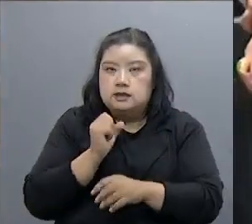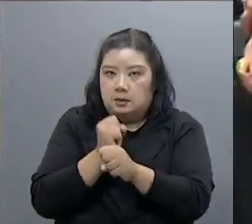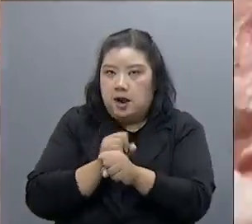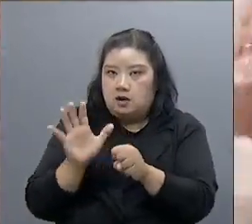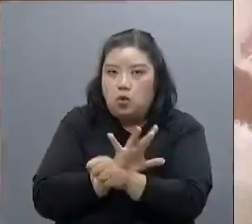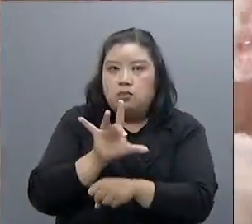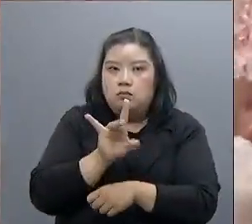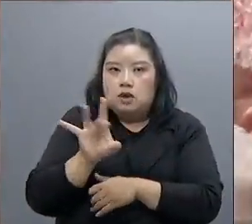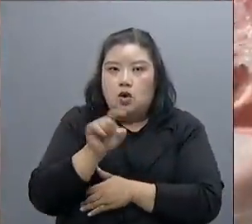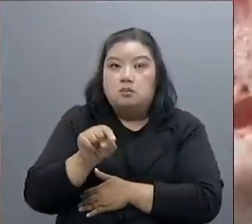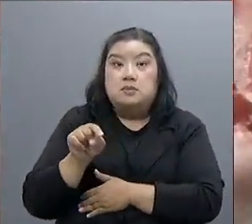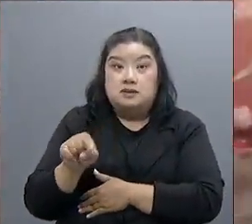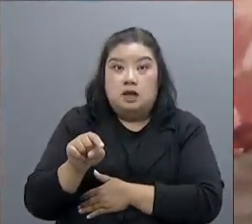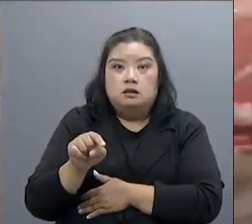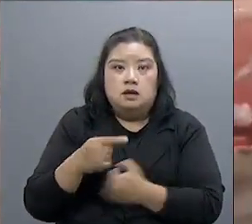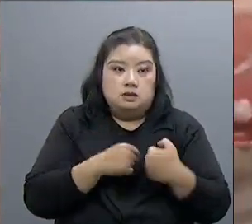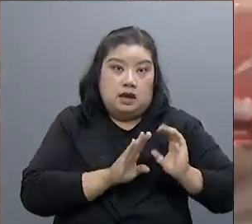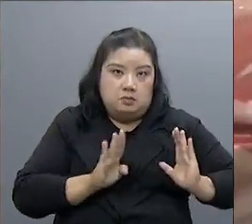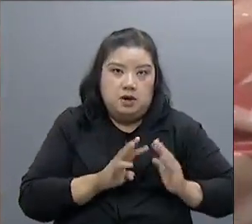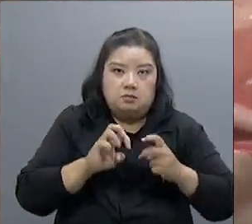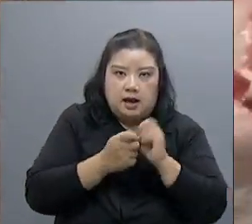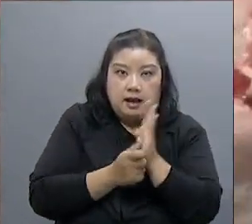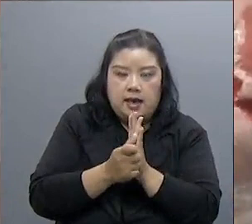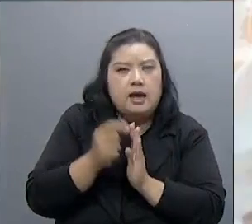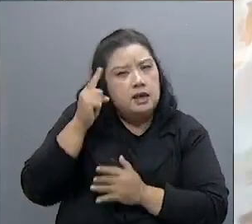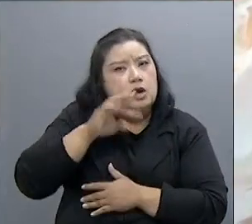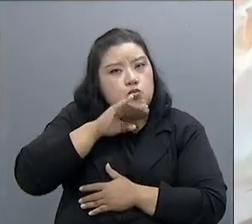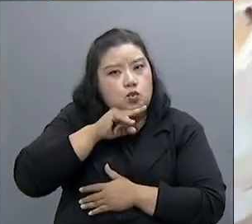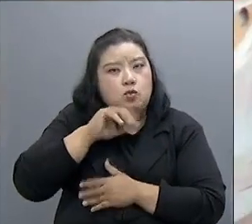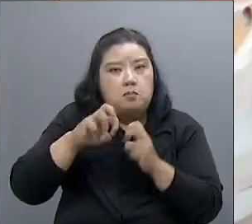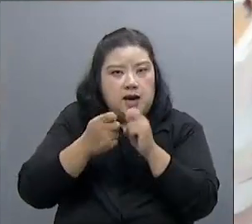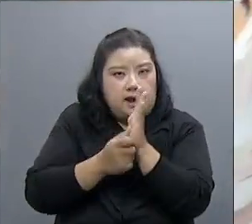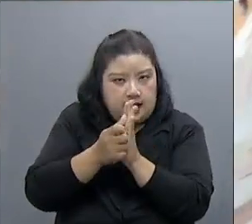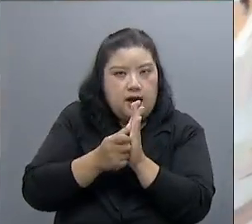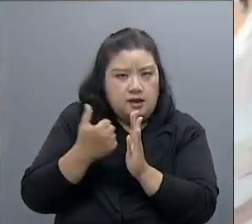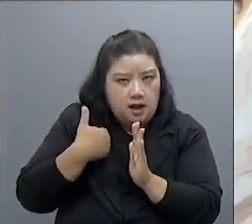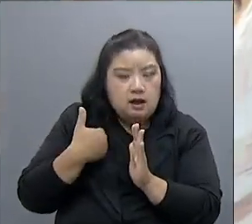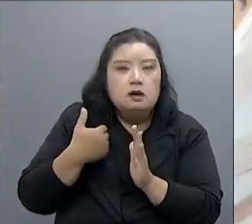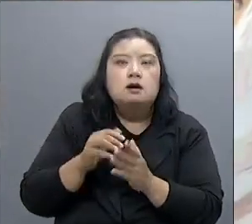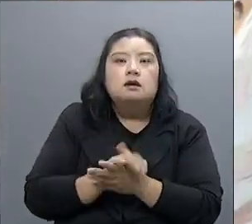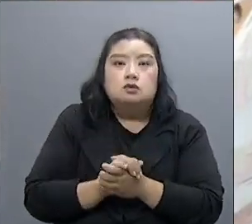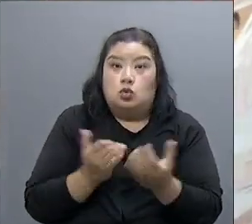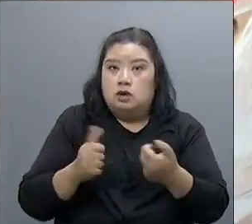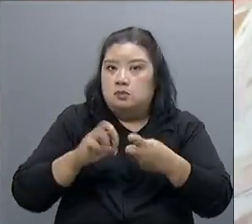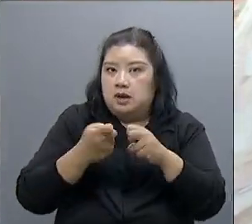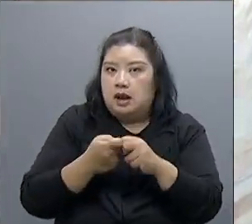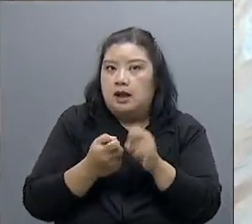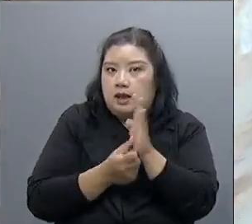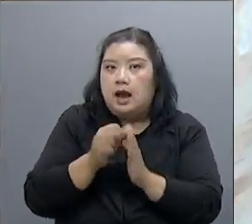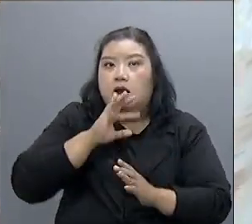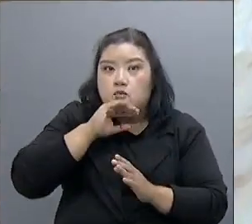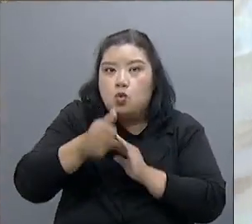ริงใจนะครับเชื่อว่าปัญหาหมูเถื่อนจะแก้ไขปัญหาได้อย่างแน่นอนครับทั้งนี้หนึ่งในแนวทางที่จะแก้ไขปัญหาหมูเถื่อน